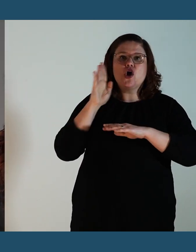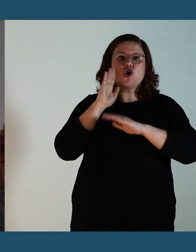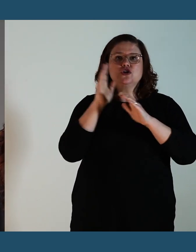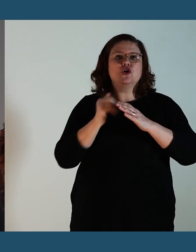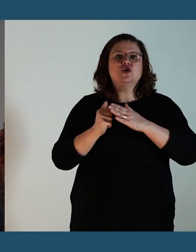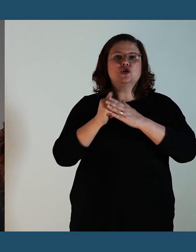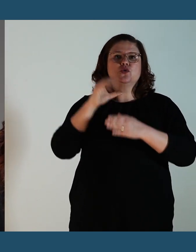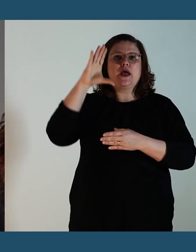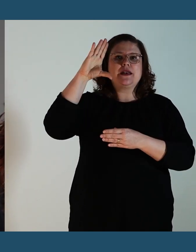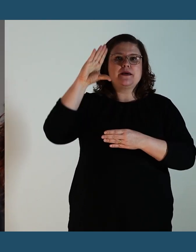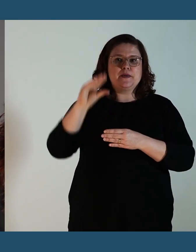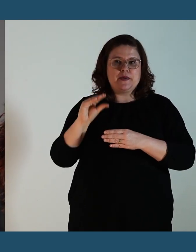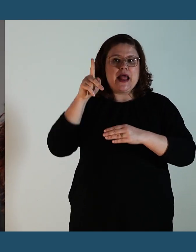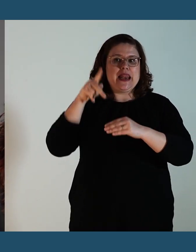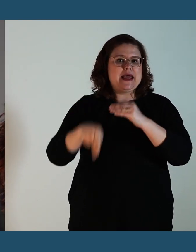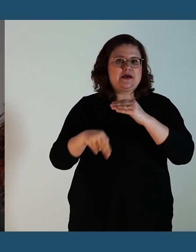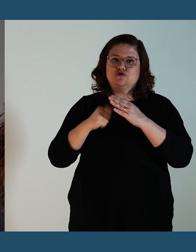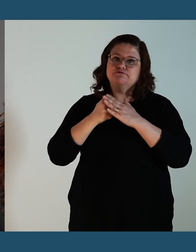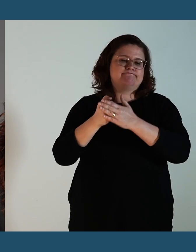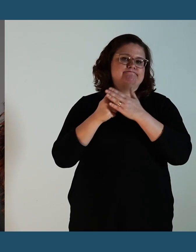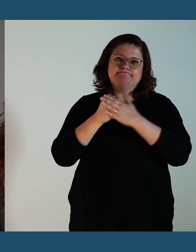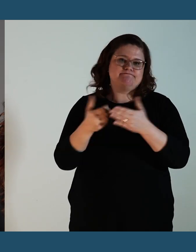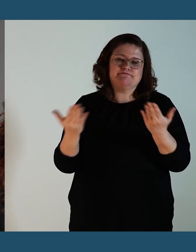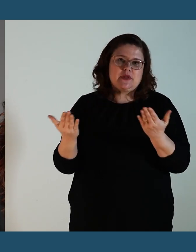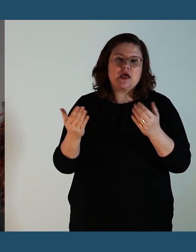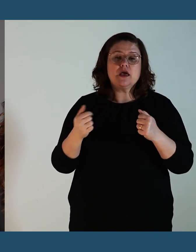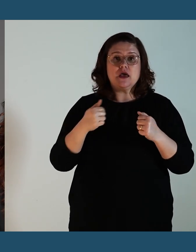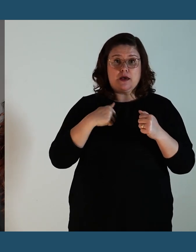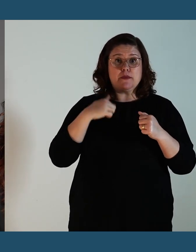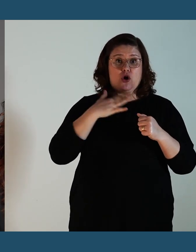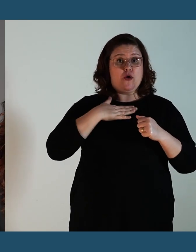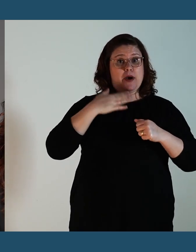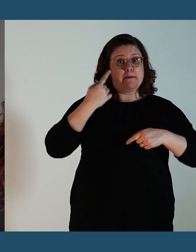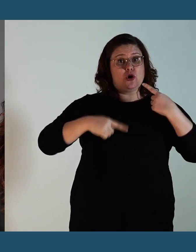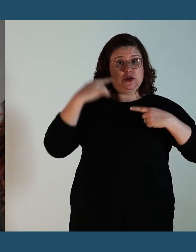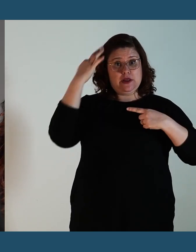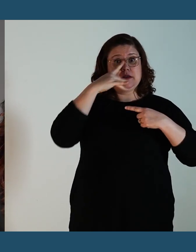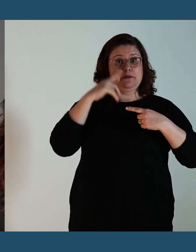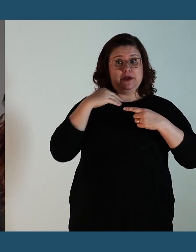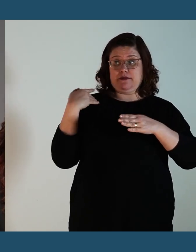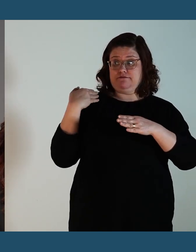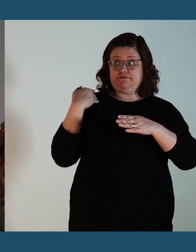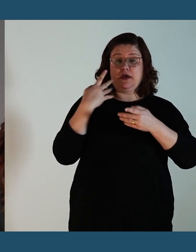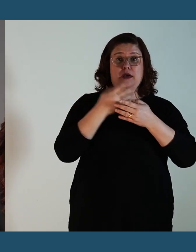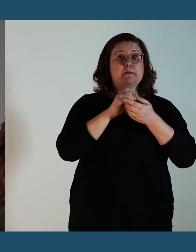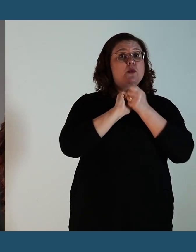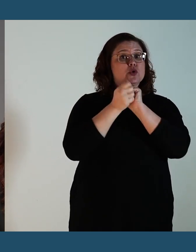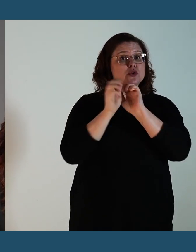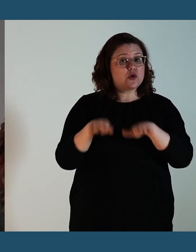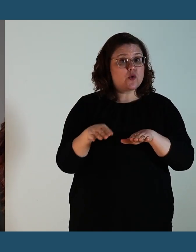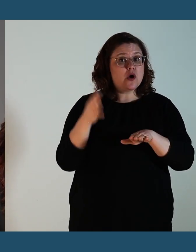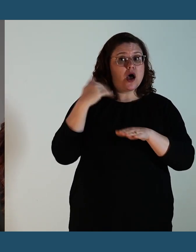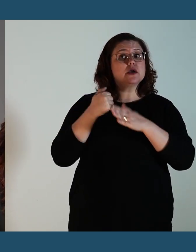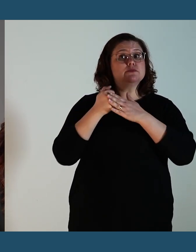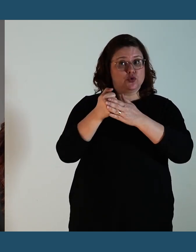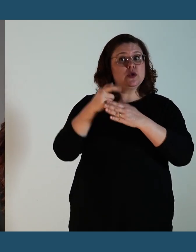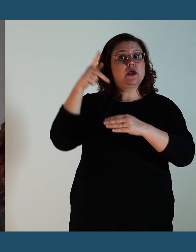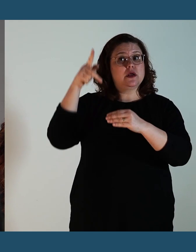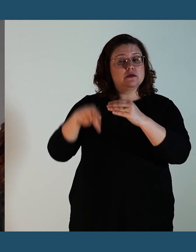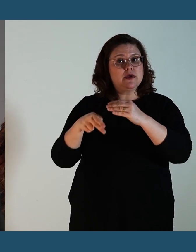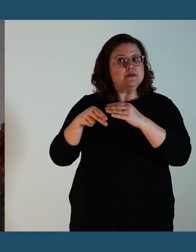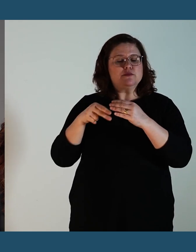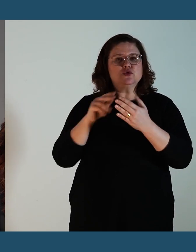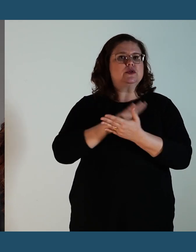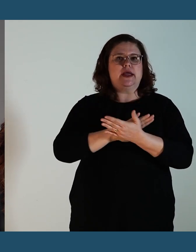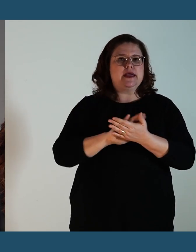tuen leikkausta, koska mä oon itse asiassa, tämä on yksi asia, missä mä oon muuttanut mun poliittista mielipidettä. Kannatin aikaisemmin, en enää, koska se on